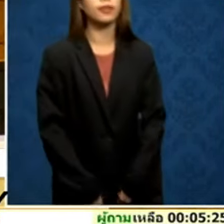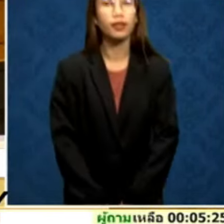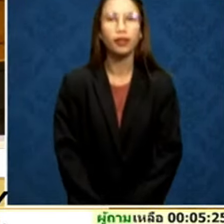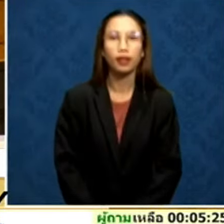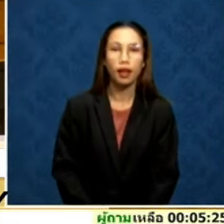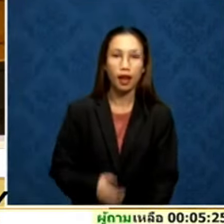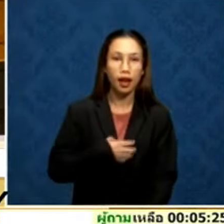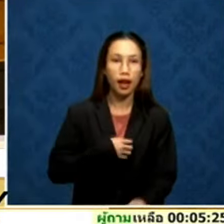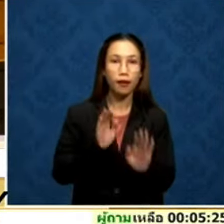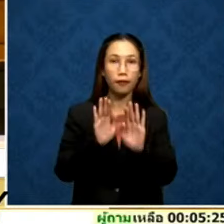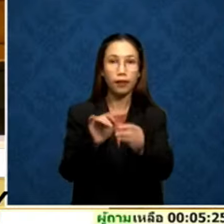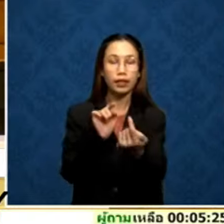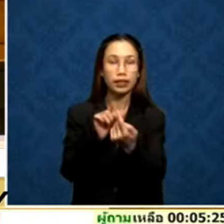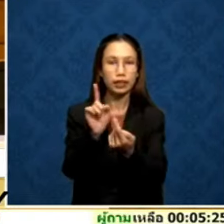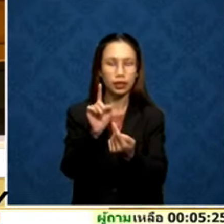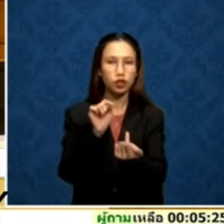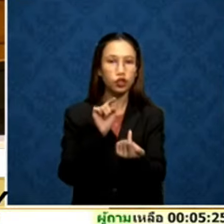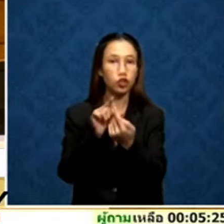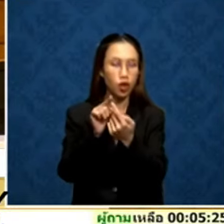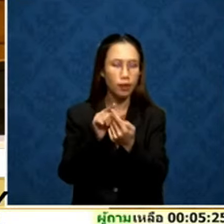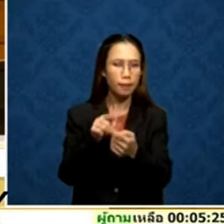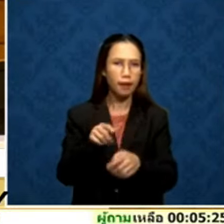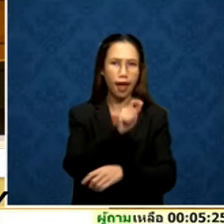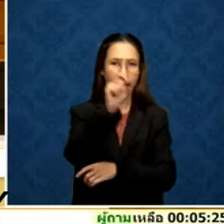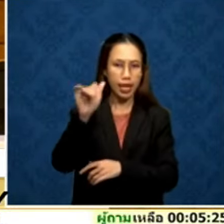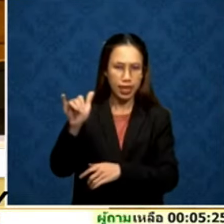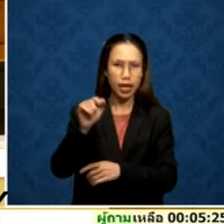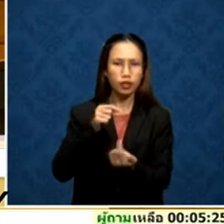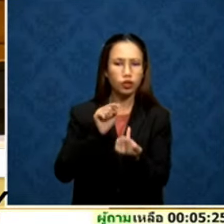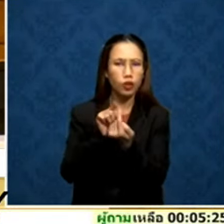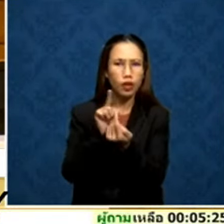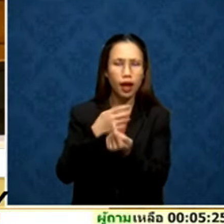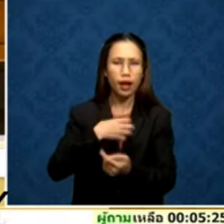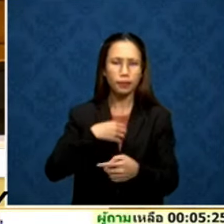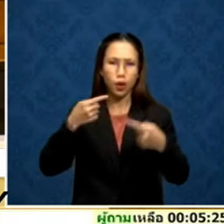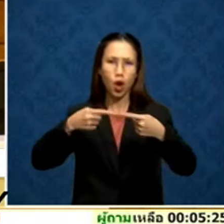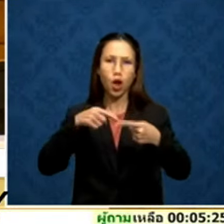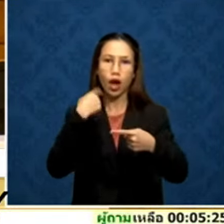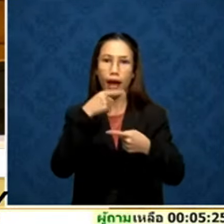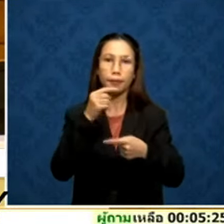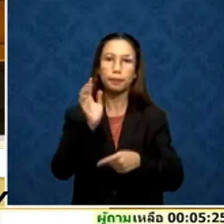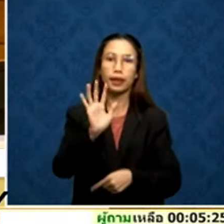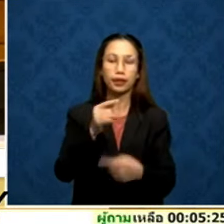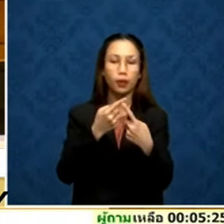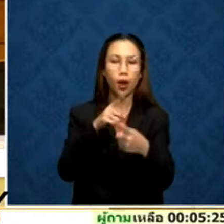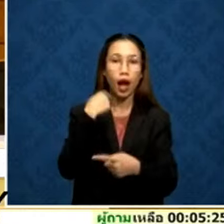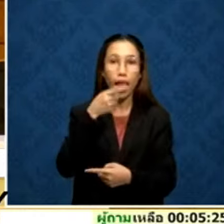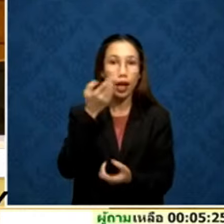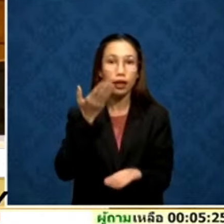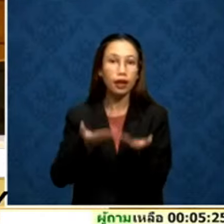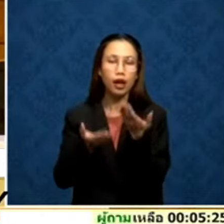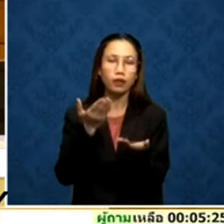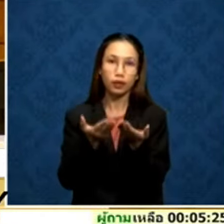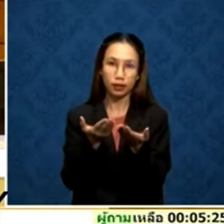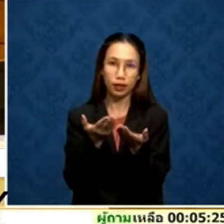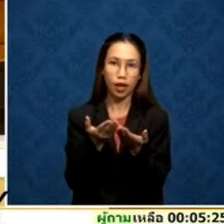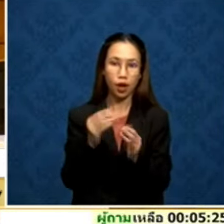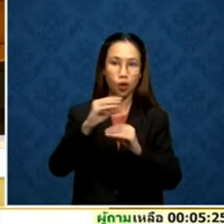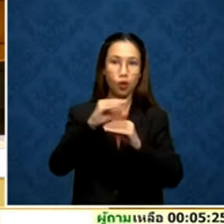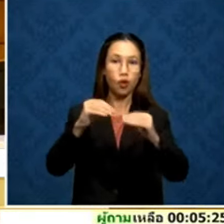เราเองเราก็อยากเป็นประเทศสวิตเซอร์แลนด์ของเอเชียนะครับซึ่งเราไม่มีการไม่ได้ทะเลาะกับใครนะครับการที่ใครก็ตามทีที่มาใช้โครง